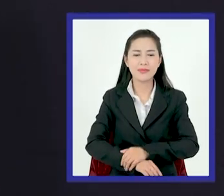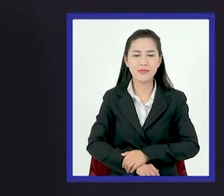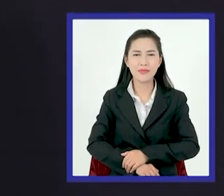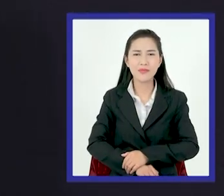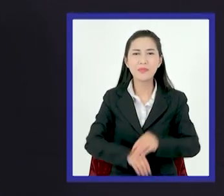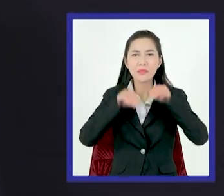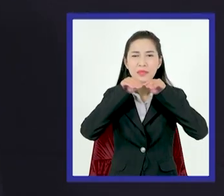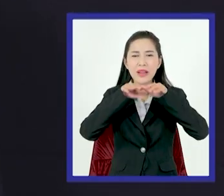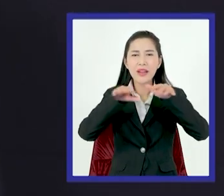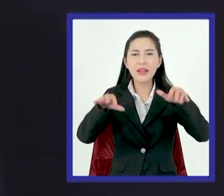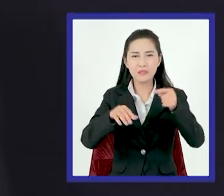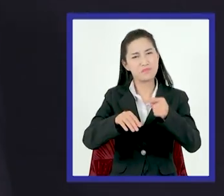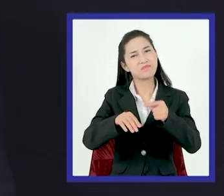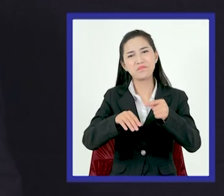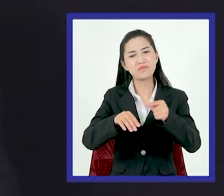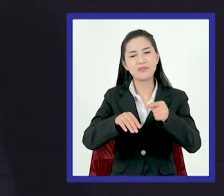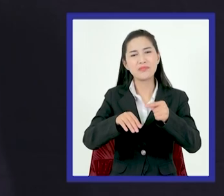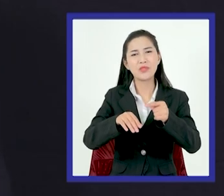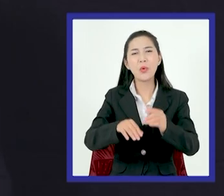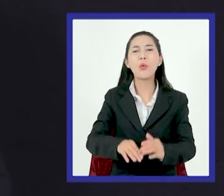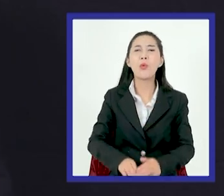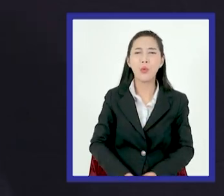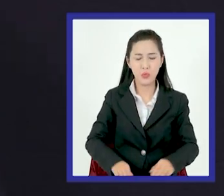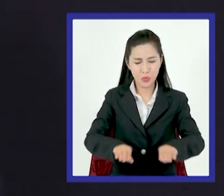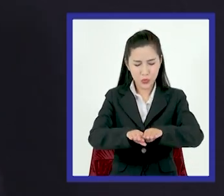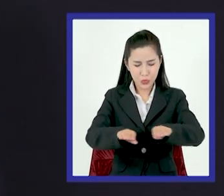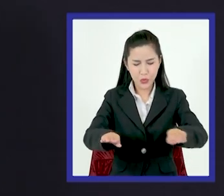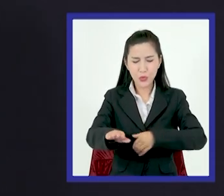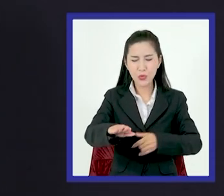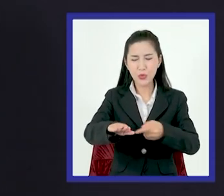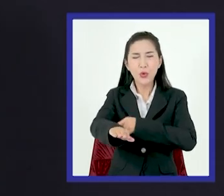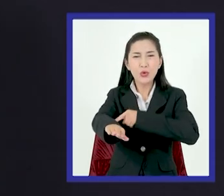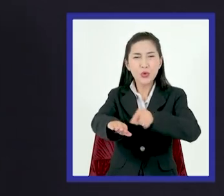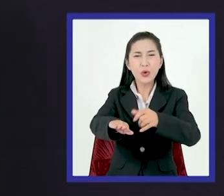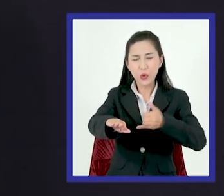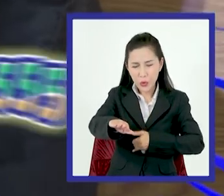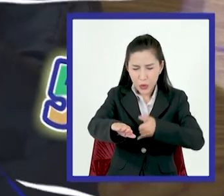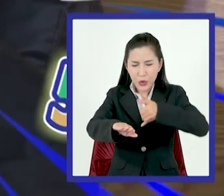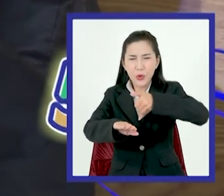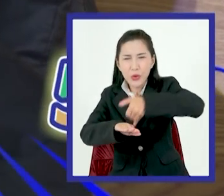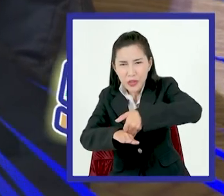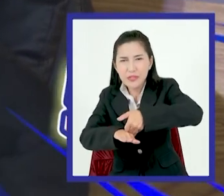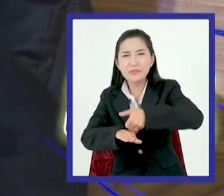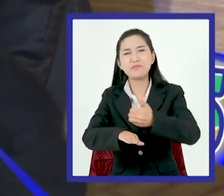ประกาศข้ามความขัดแย้งข้ามเนินจอดรถยังไม่พ้นเลยจะข้ามความขัดแย้งบ้าอะไรล่ะ